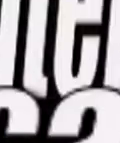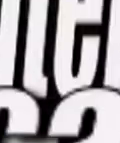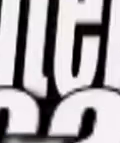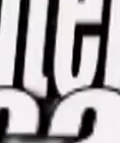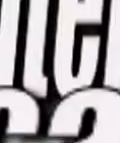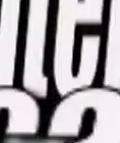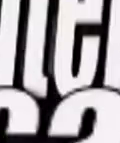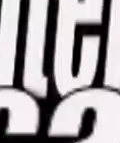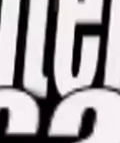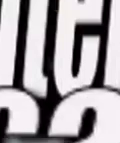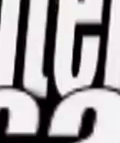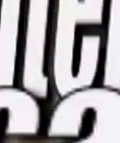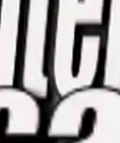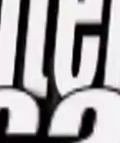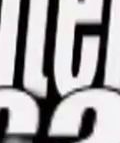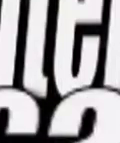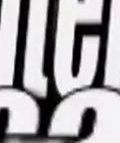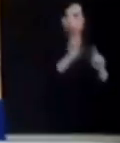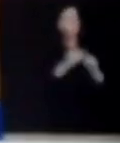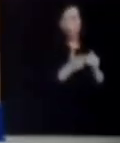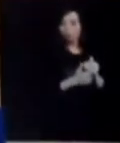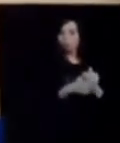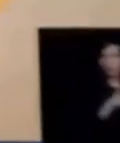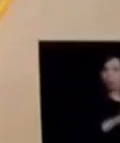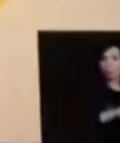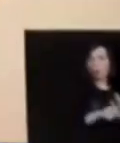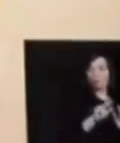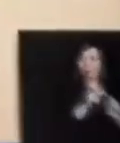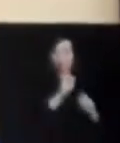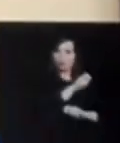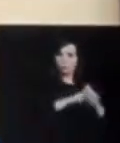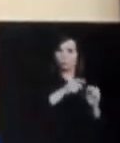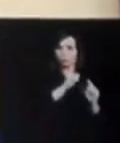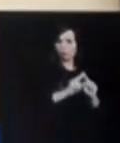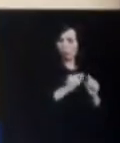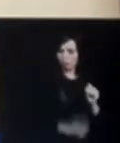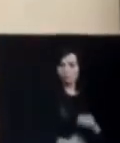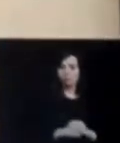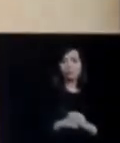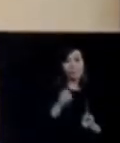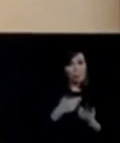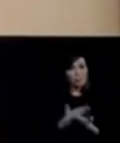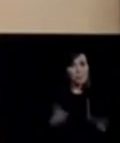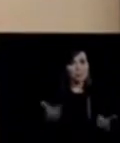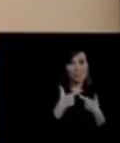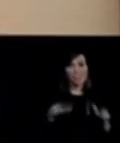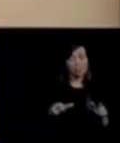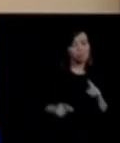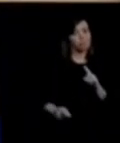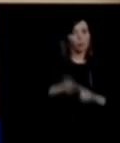réalité locale, on la définira dans les prochains mois. Donc simplicité d'accès. C'est très important.